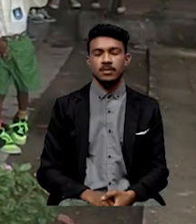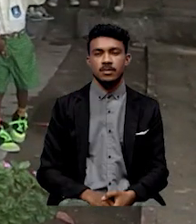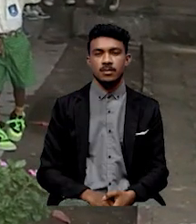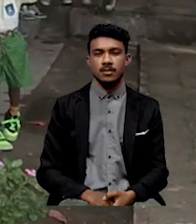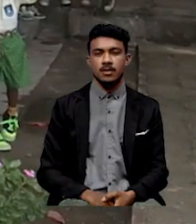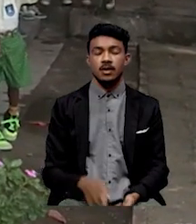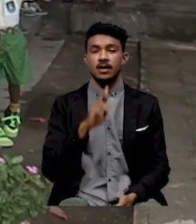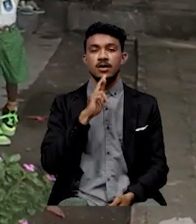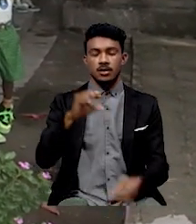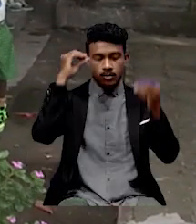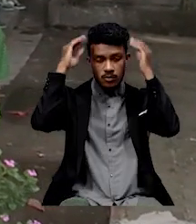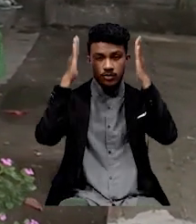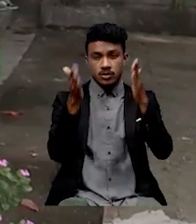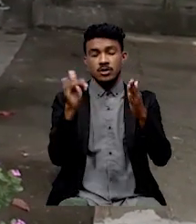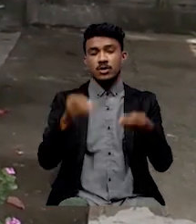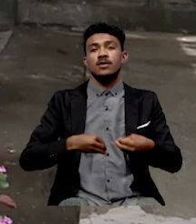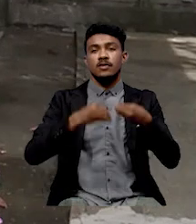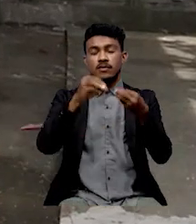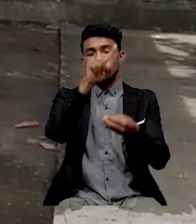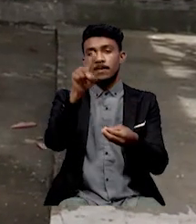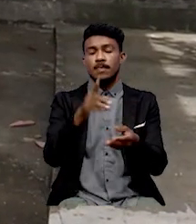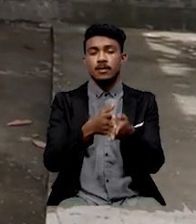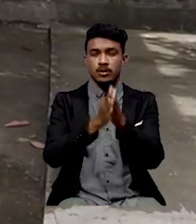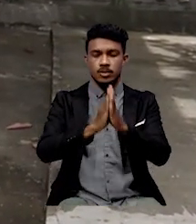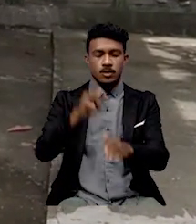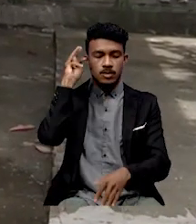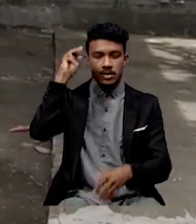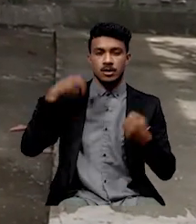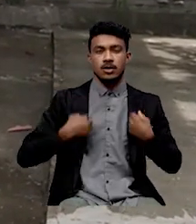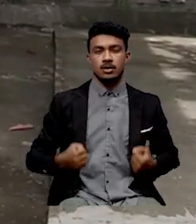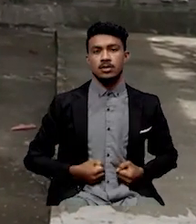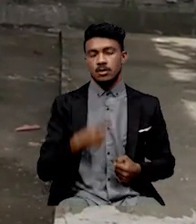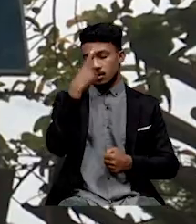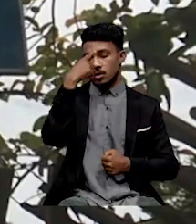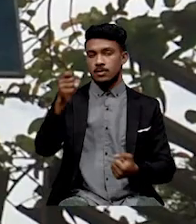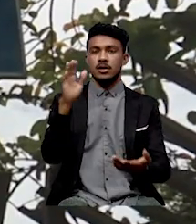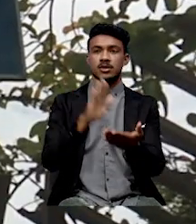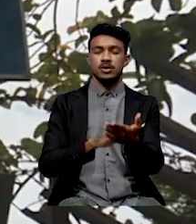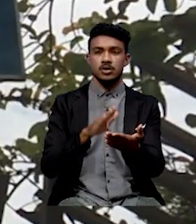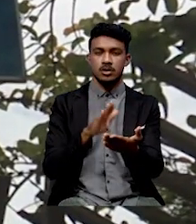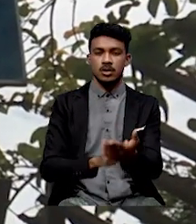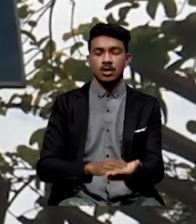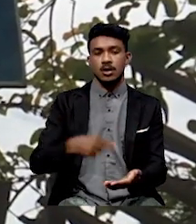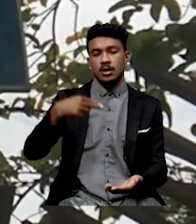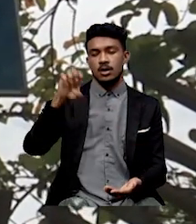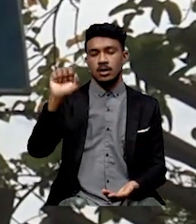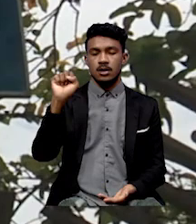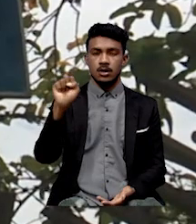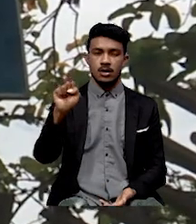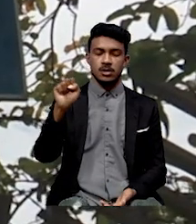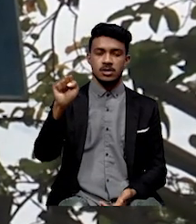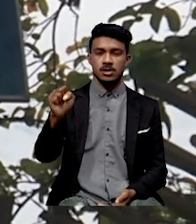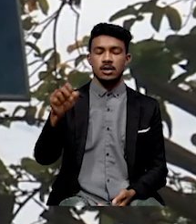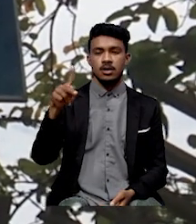Razão professor hato sirani exigência ba iha Ministério Saúde, tamba escola básica filial Hans Klem ba repite iha estudante